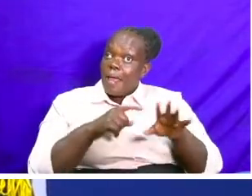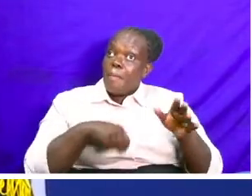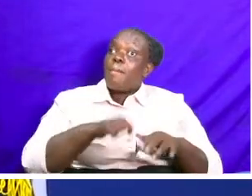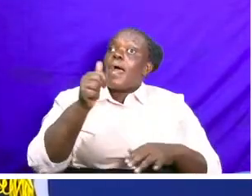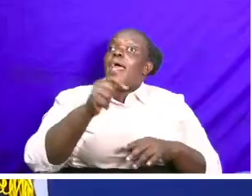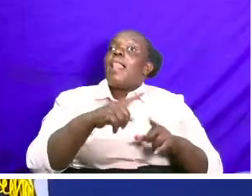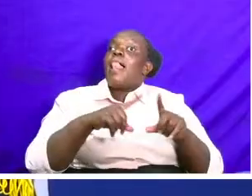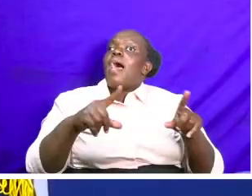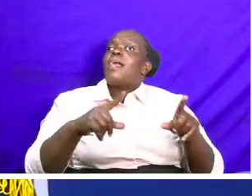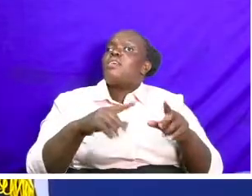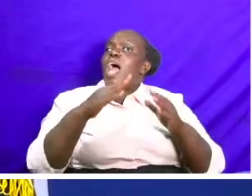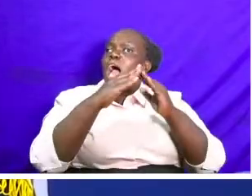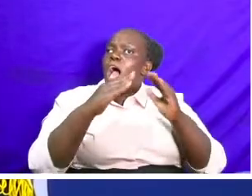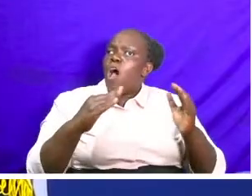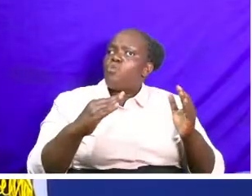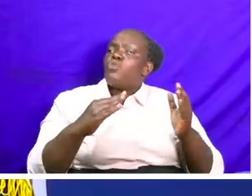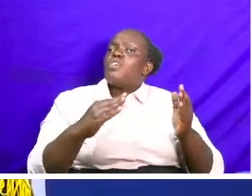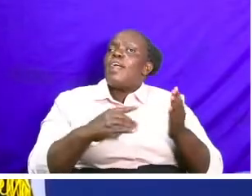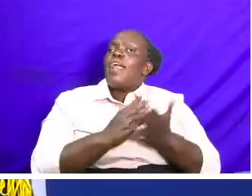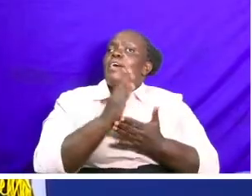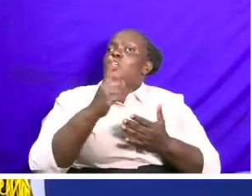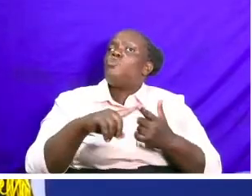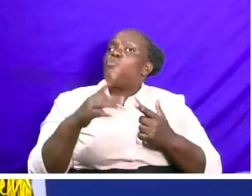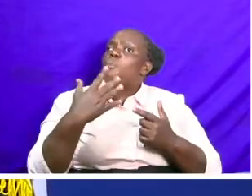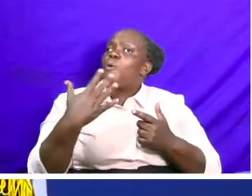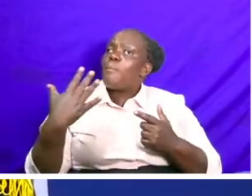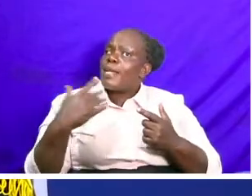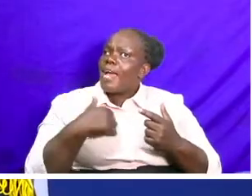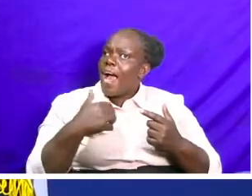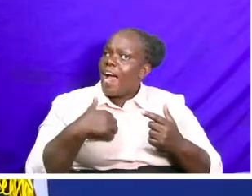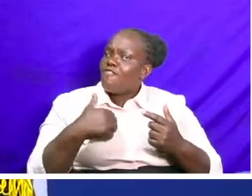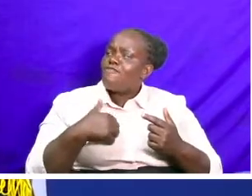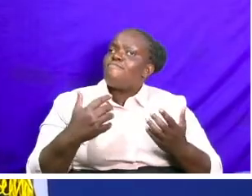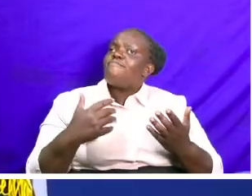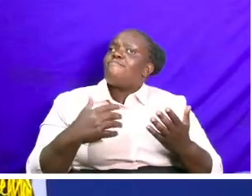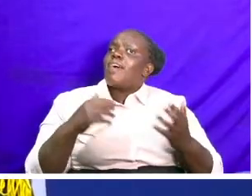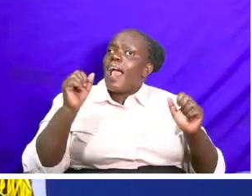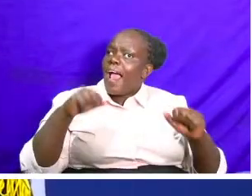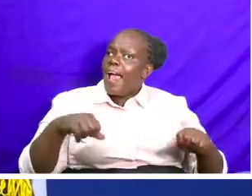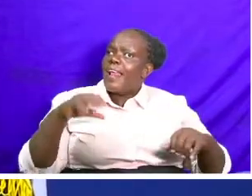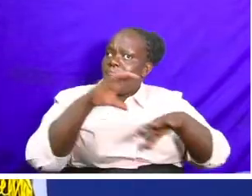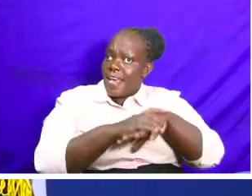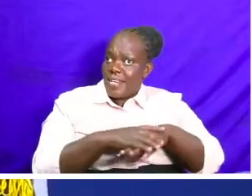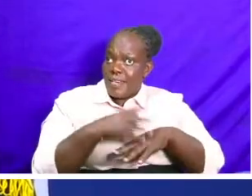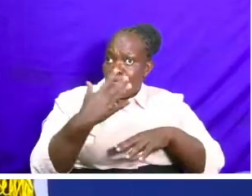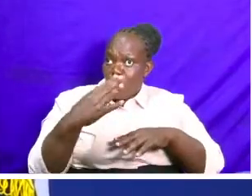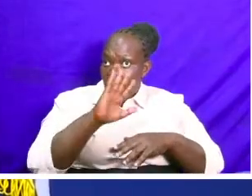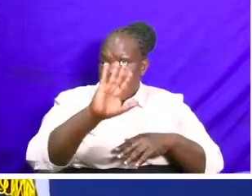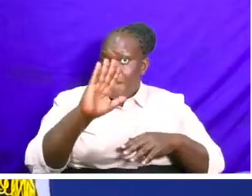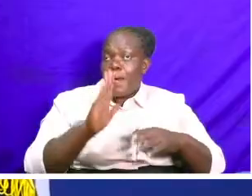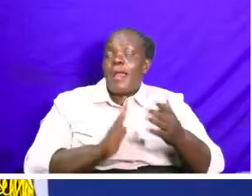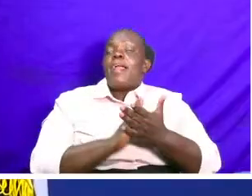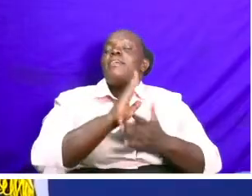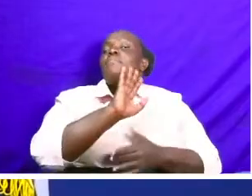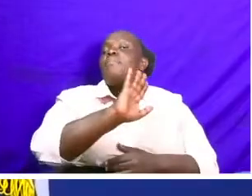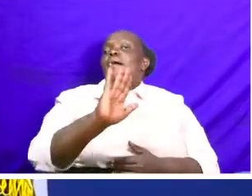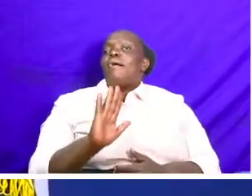yako, right to property kwa Kiingereza, uko na haki ya umiliki ya ardhi hali yako.